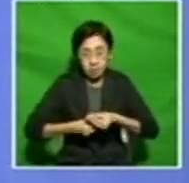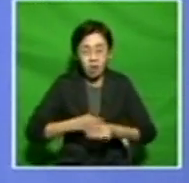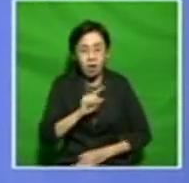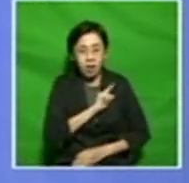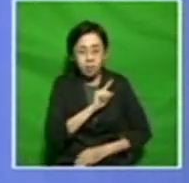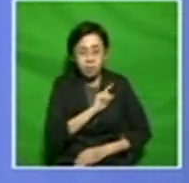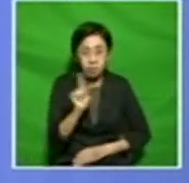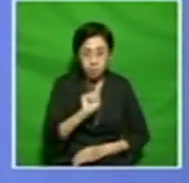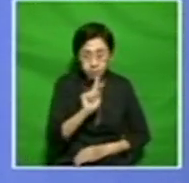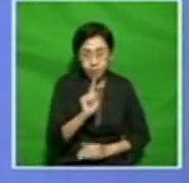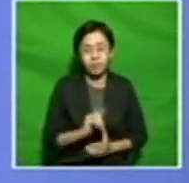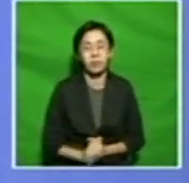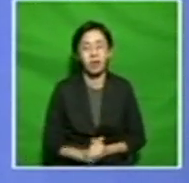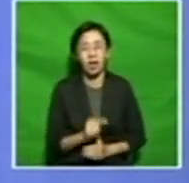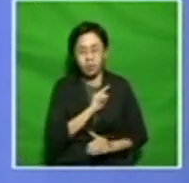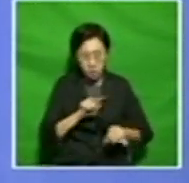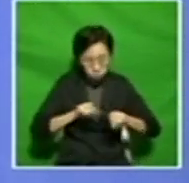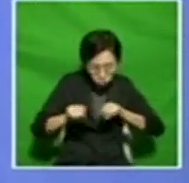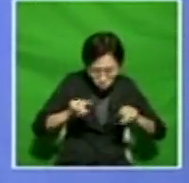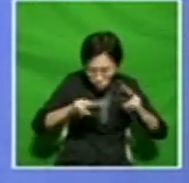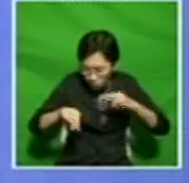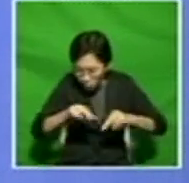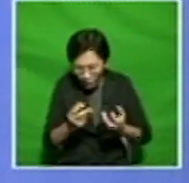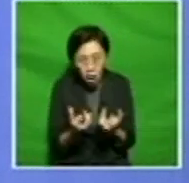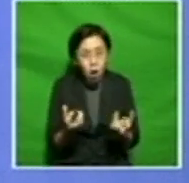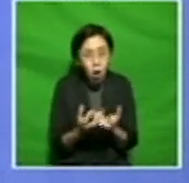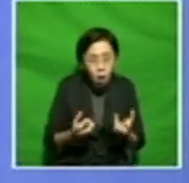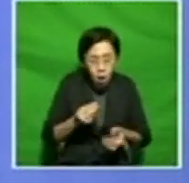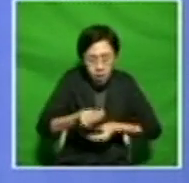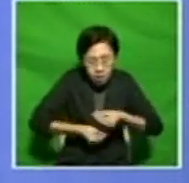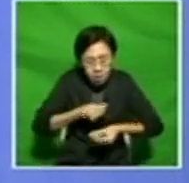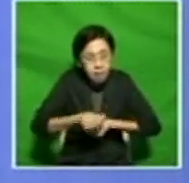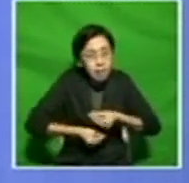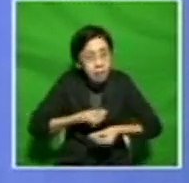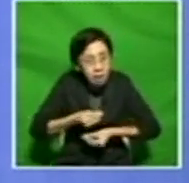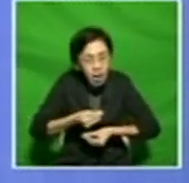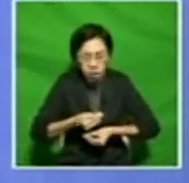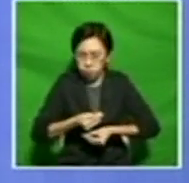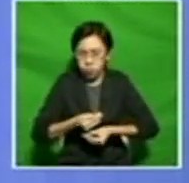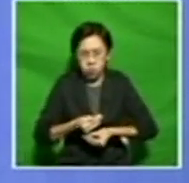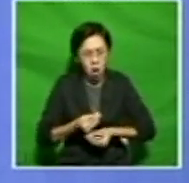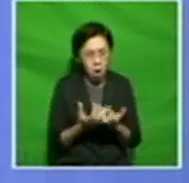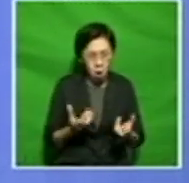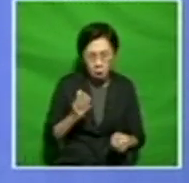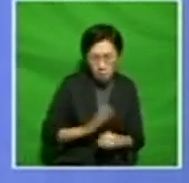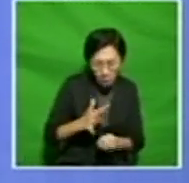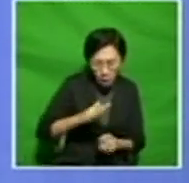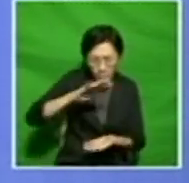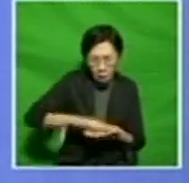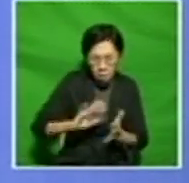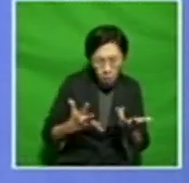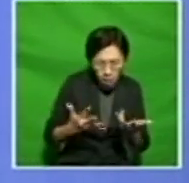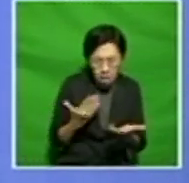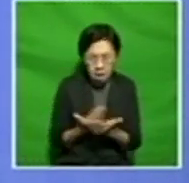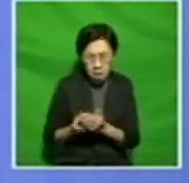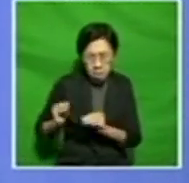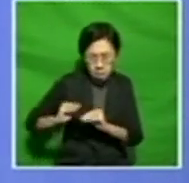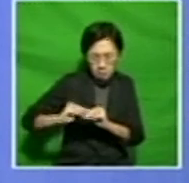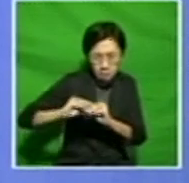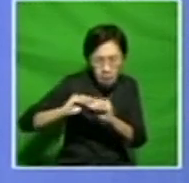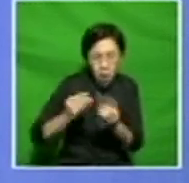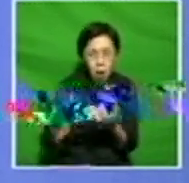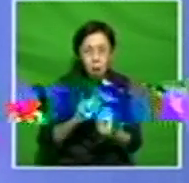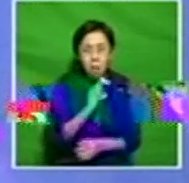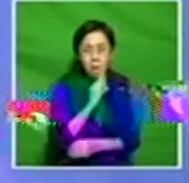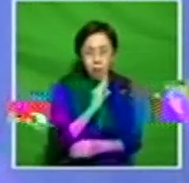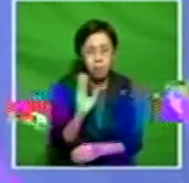ผู้รับผิดชอบเกี่ยวกับการควบคุมสินค้ามิให้ขาดแคลนมิให้ขาดตลาดมิให้ขึ้นราคามิให้ปลอม